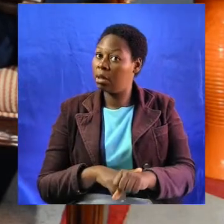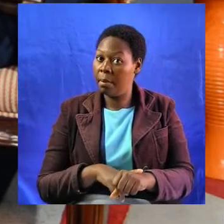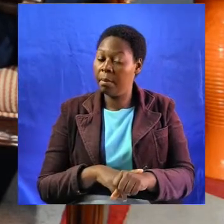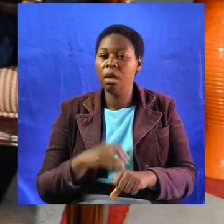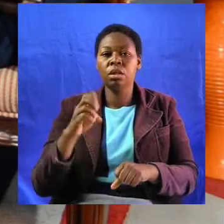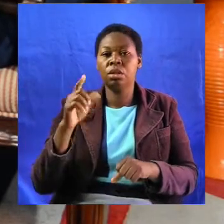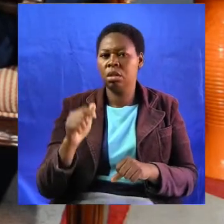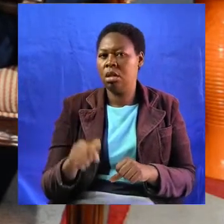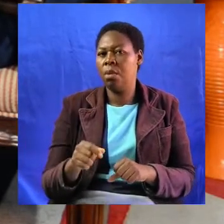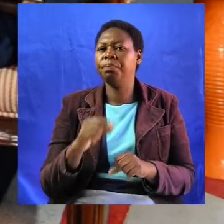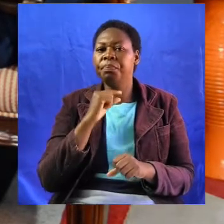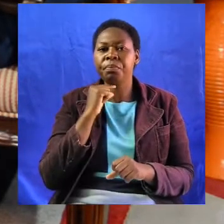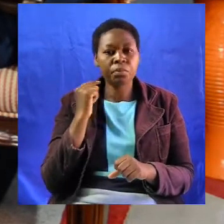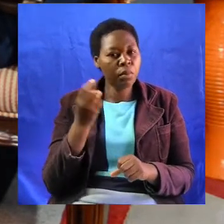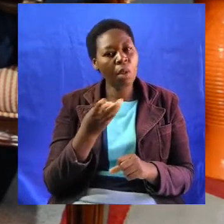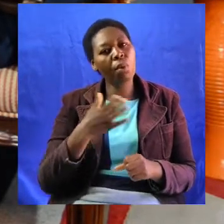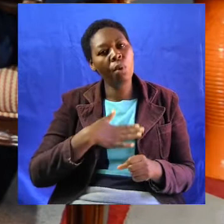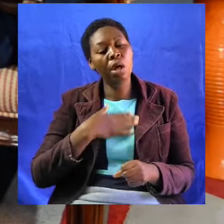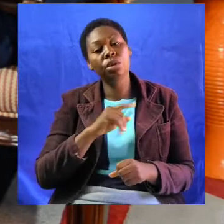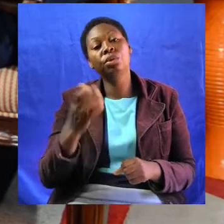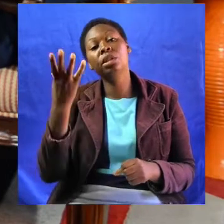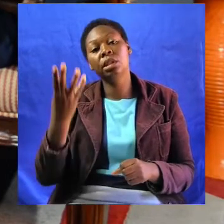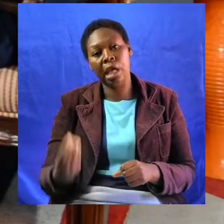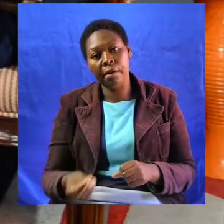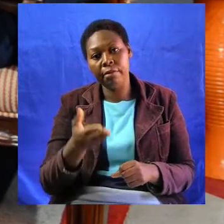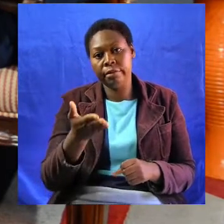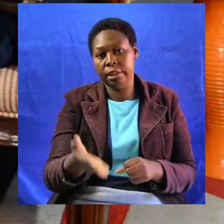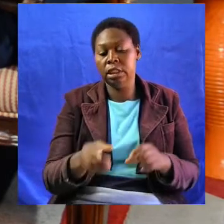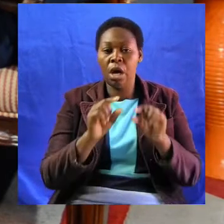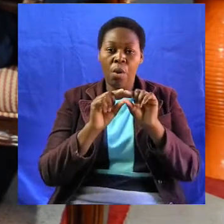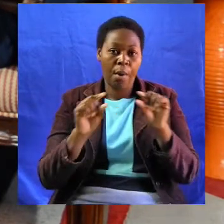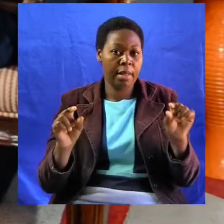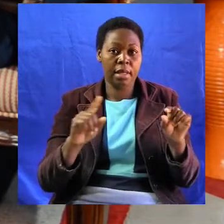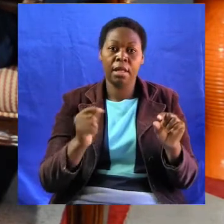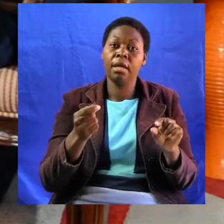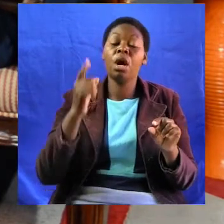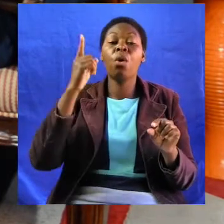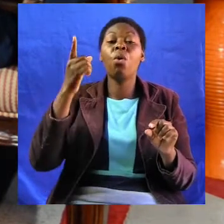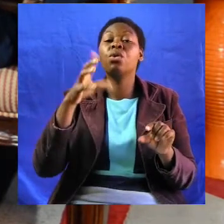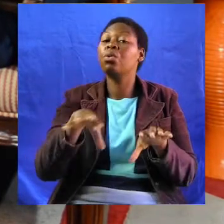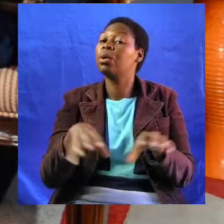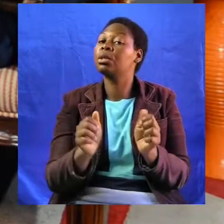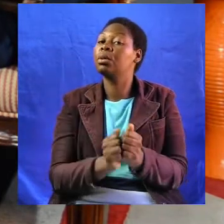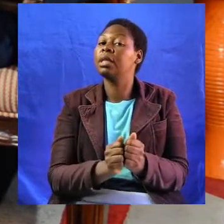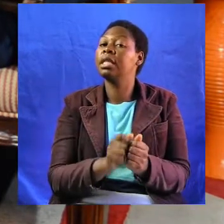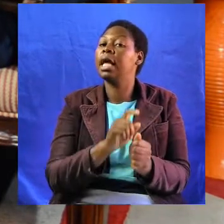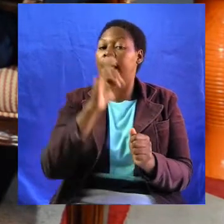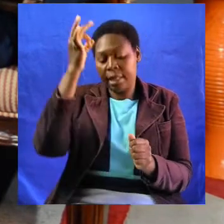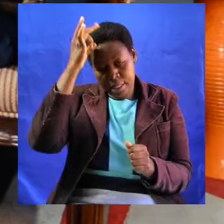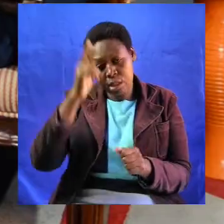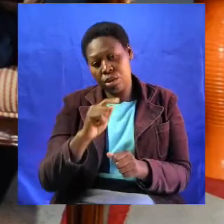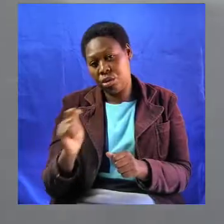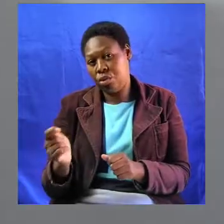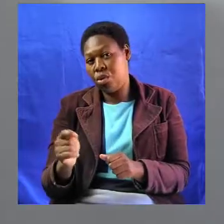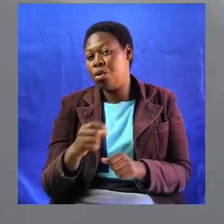Ipapa pastor amenoti ndibatsirei nemamwe mashoko because patiri kuti Mwari vanoshanda kunyangwe nemadzimambo ka. Tinoda kuti zvijeke